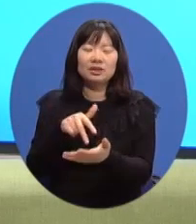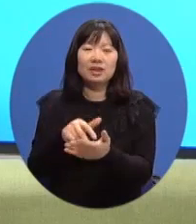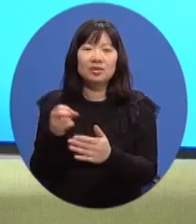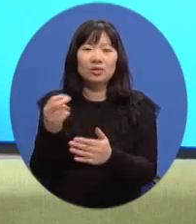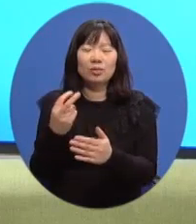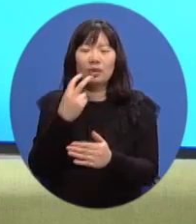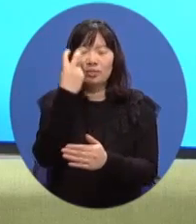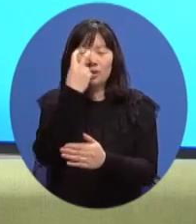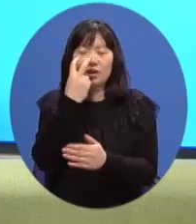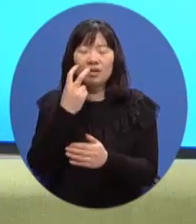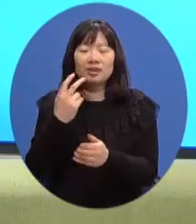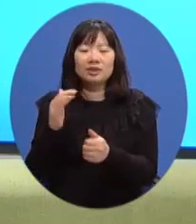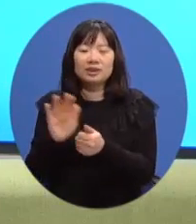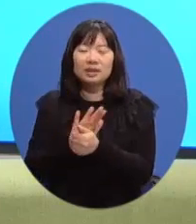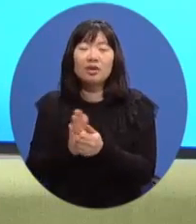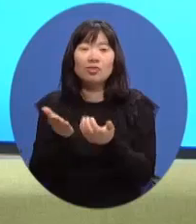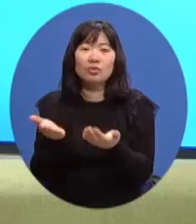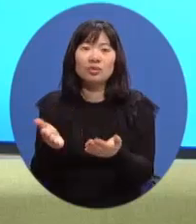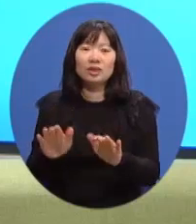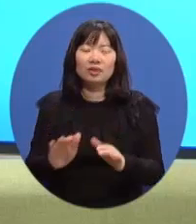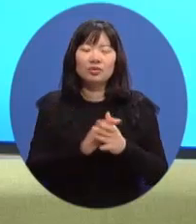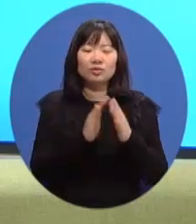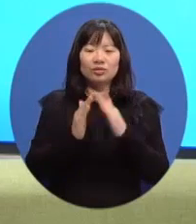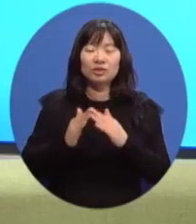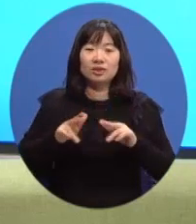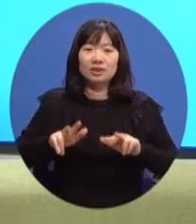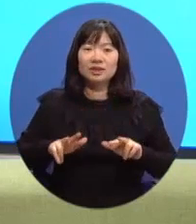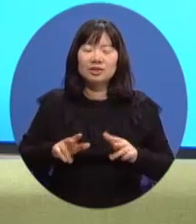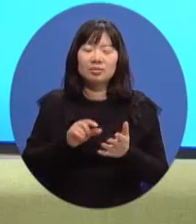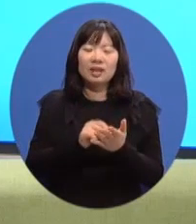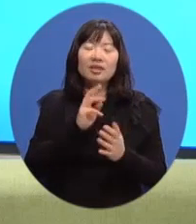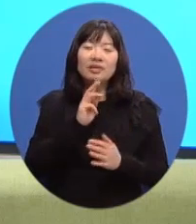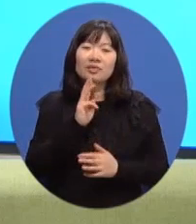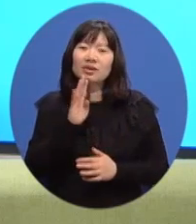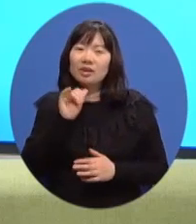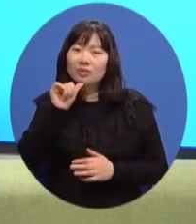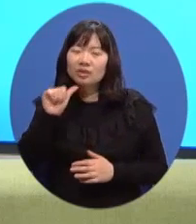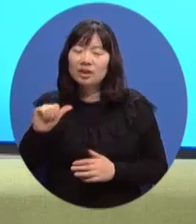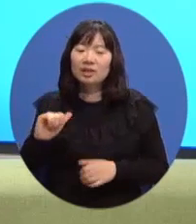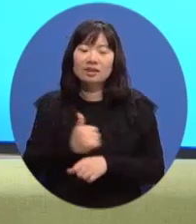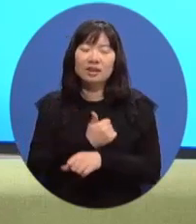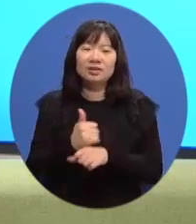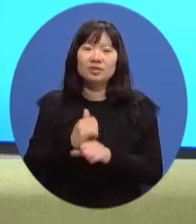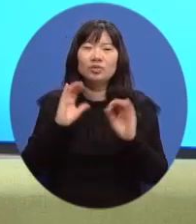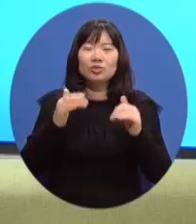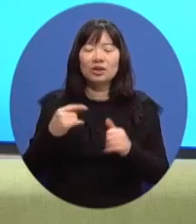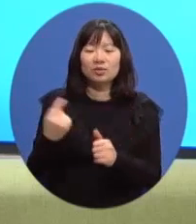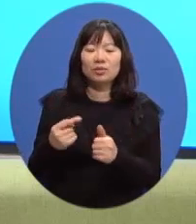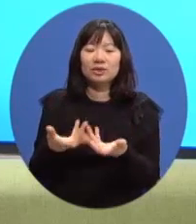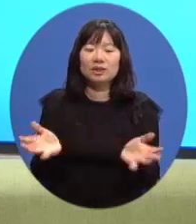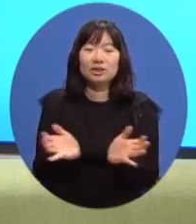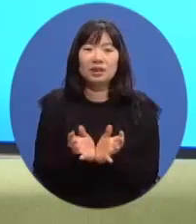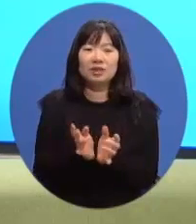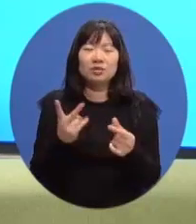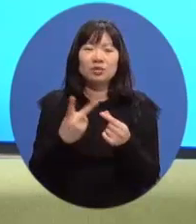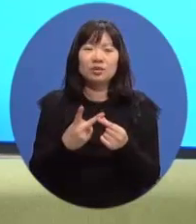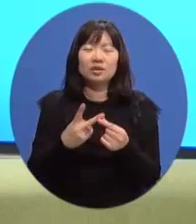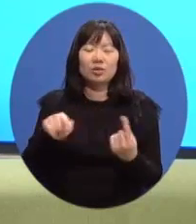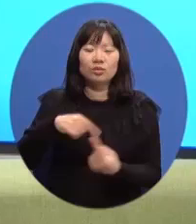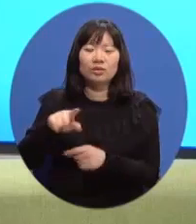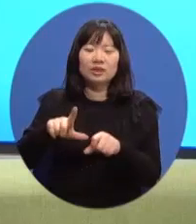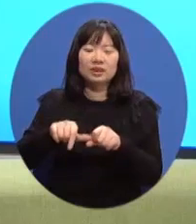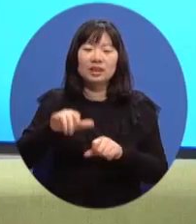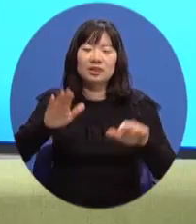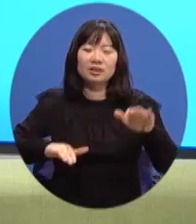그리고 보호의 차원들을 제공하고 있습니다. 유치원은 만 3, 4, 5세 유아들이 다니는 유아교육기관이고요. 두 번째로 운영